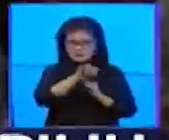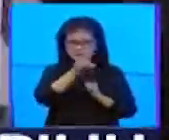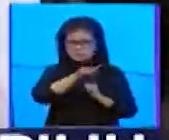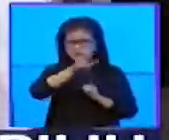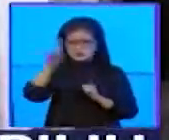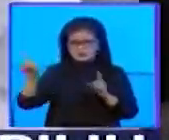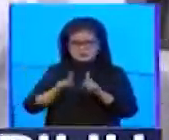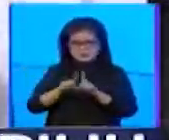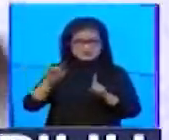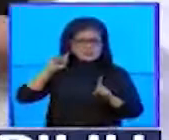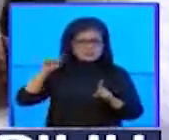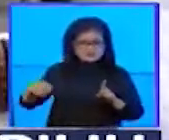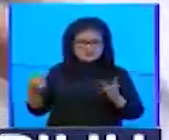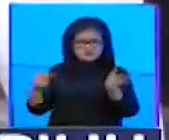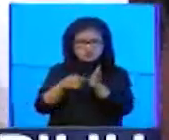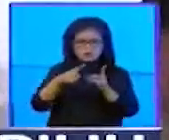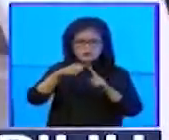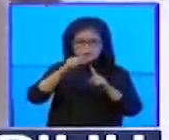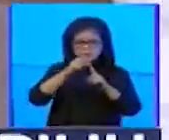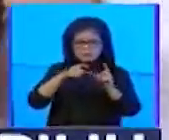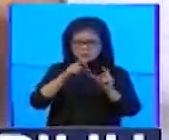TPS 25 Ketintang Selatan.